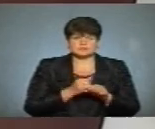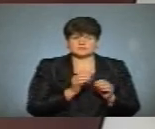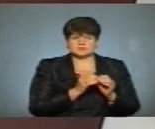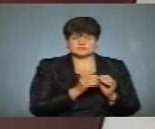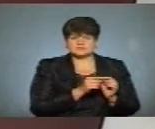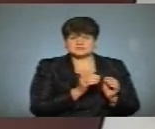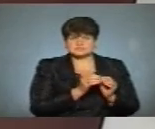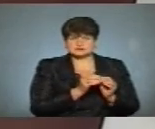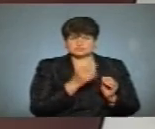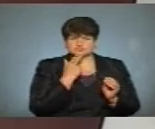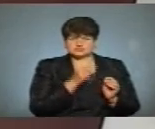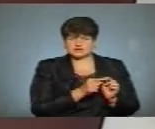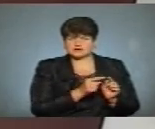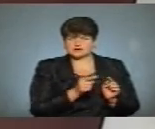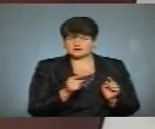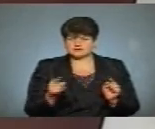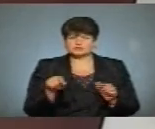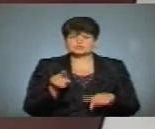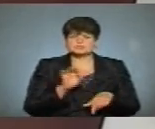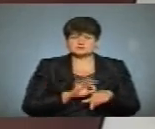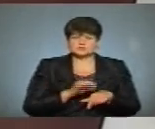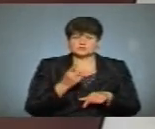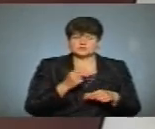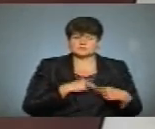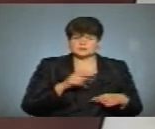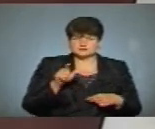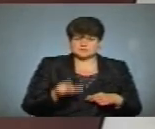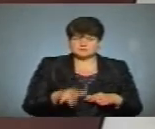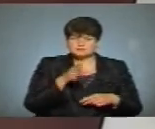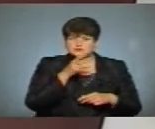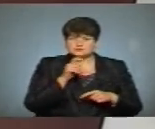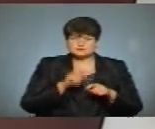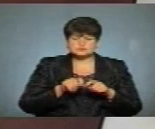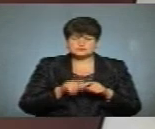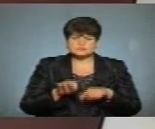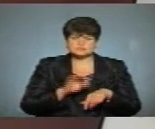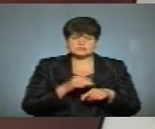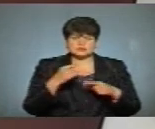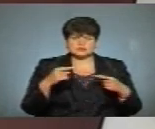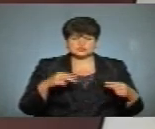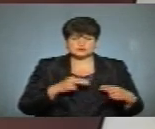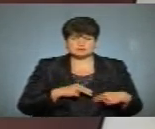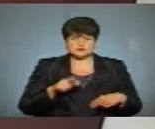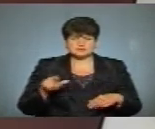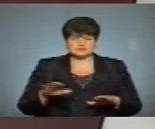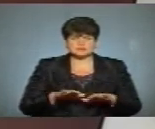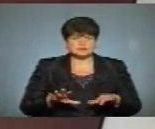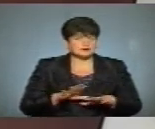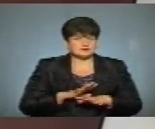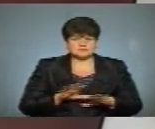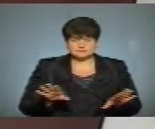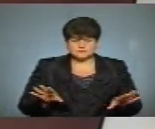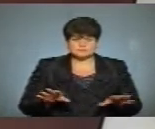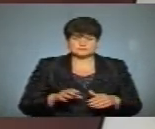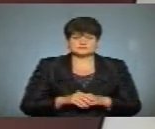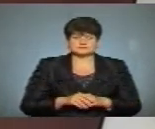10 червня, тому що на коронавірус захворіла одна із працівниць. Під час тестування захворювання серед інших працівників і дітей не виявили,